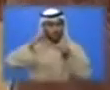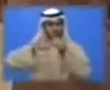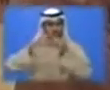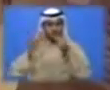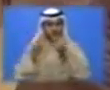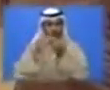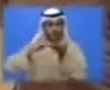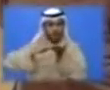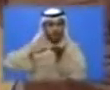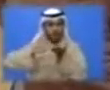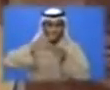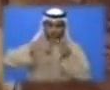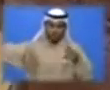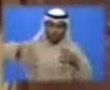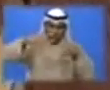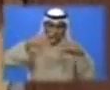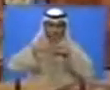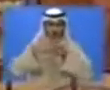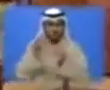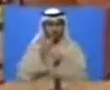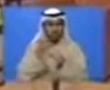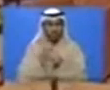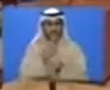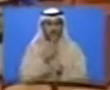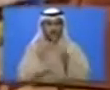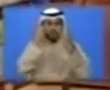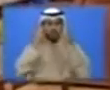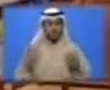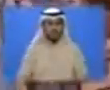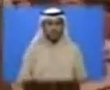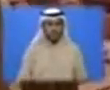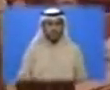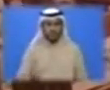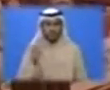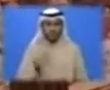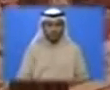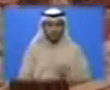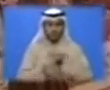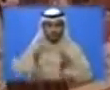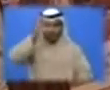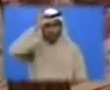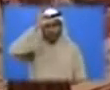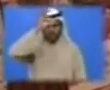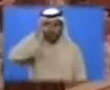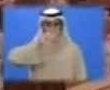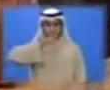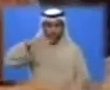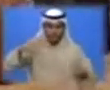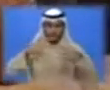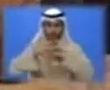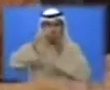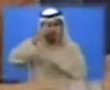بين المواطنين والمقيمين، ووقوفهم صفا واحدا إلى جانب رئيس الشرطة وأجهزة الأمن عن طريق